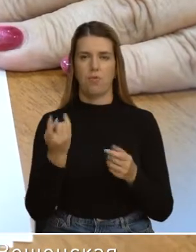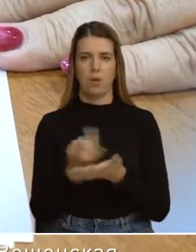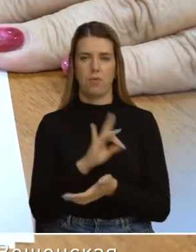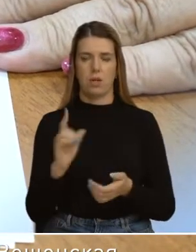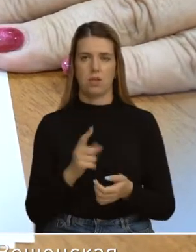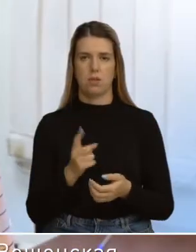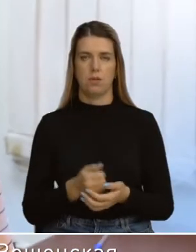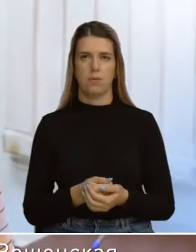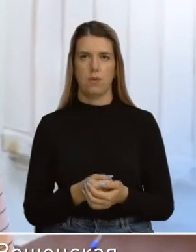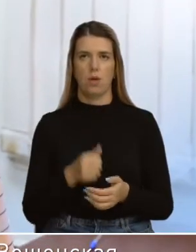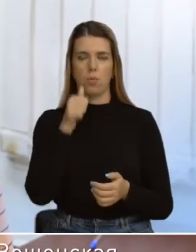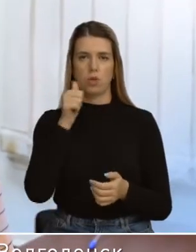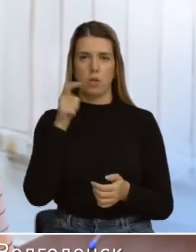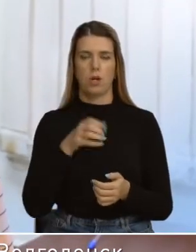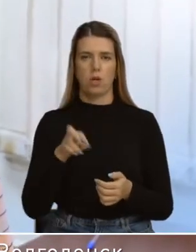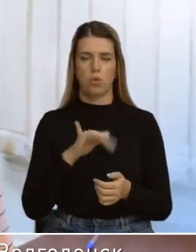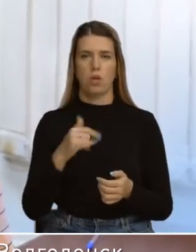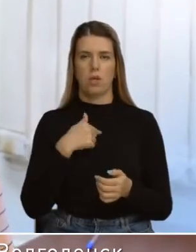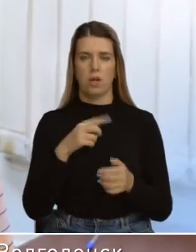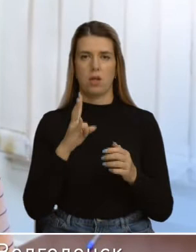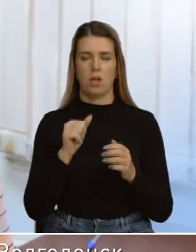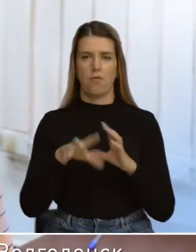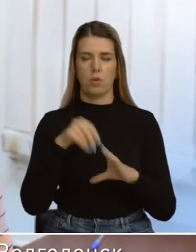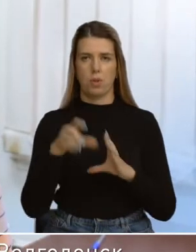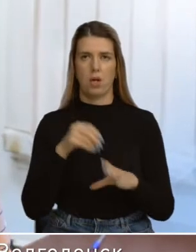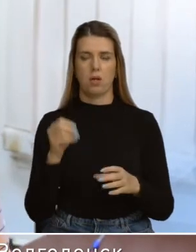раз. В прошлом году я на выборах